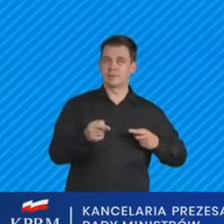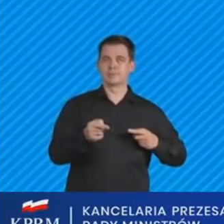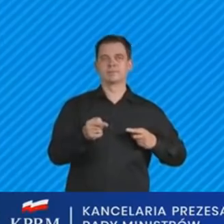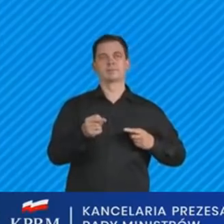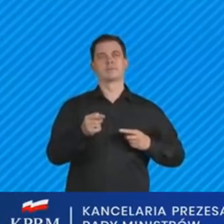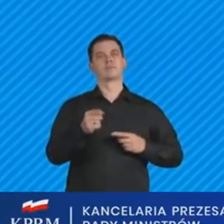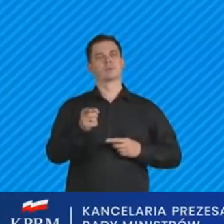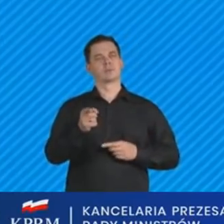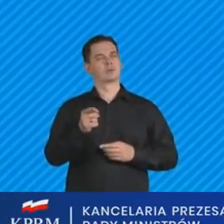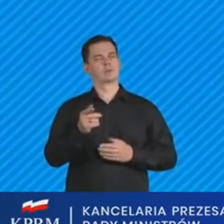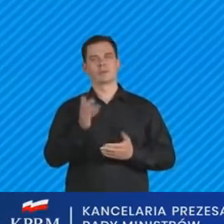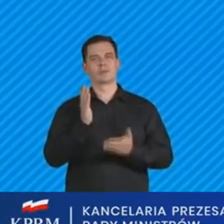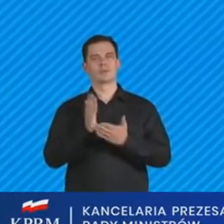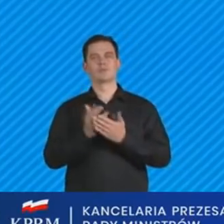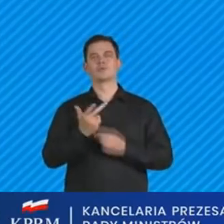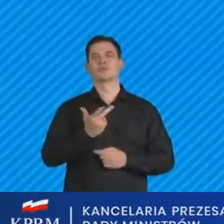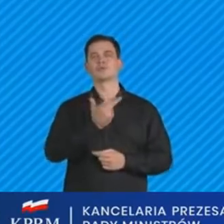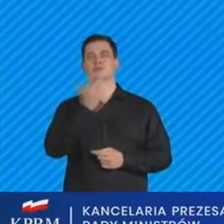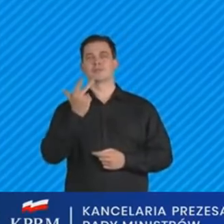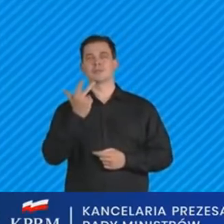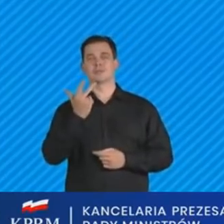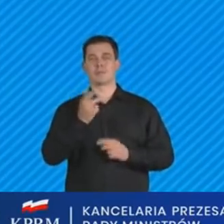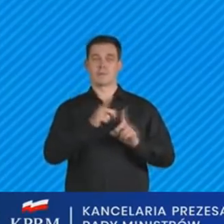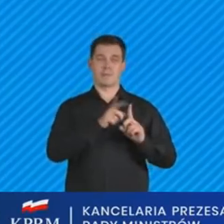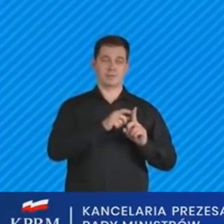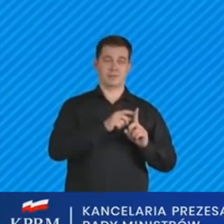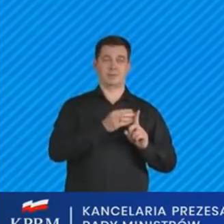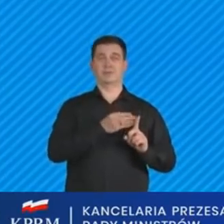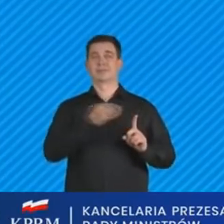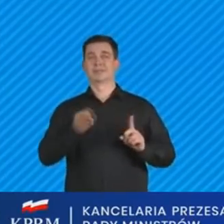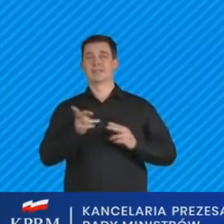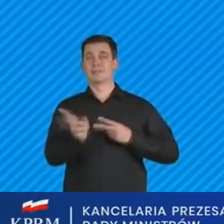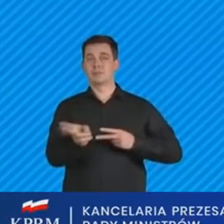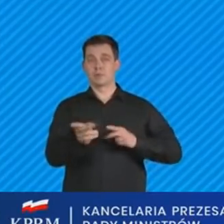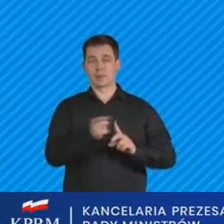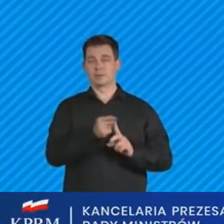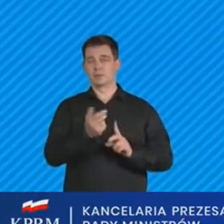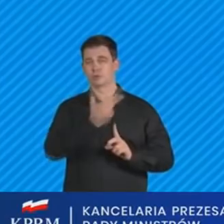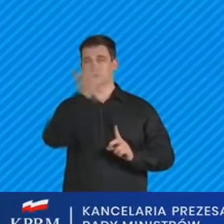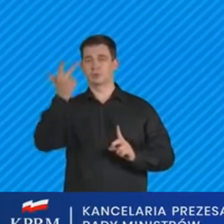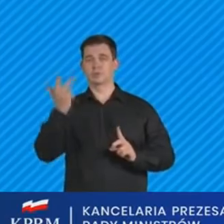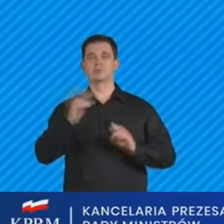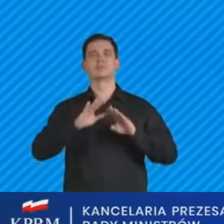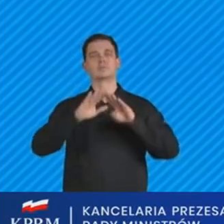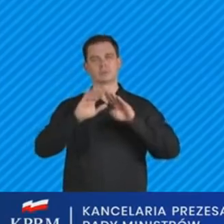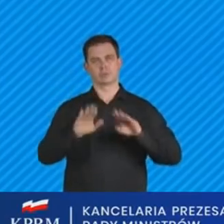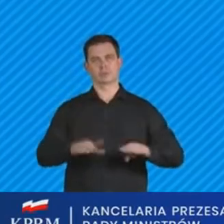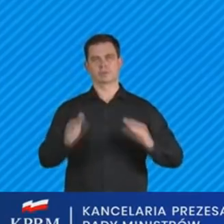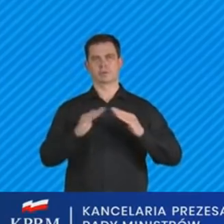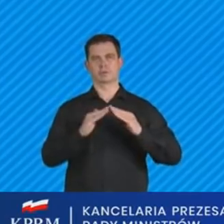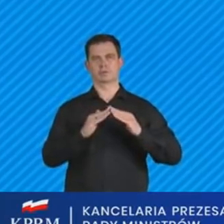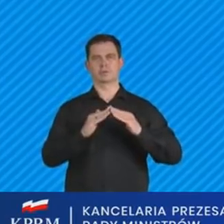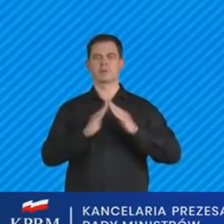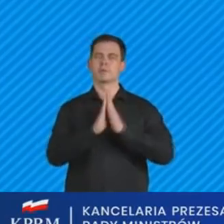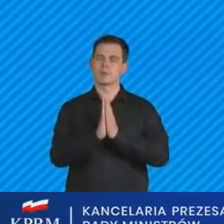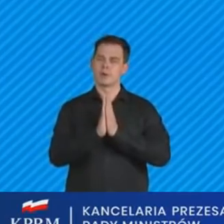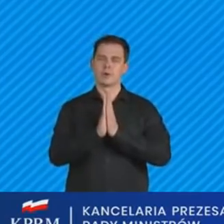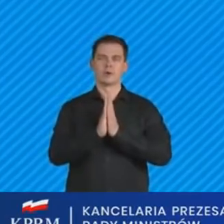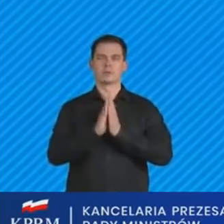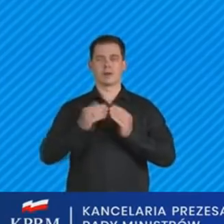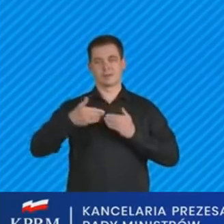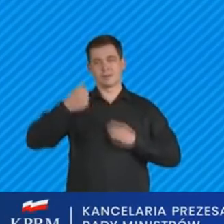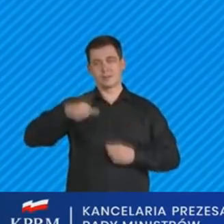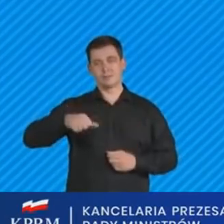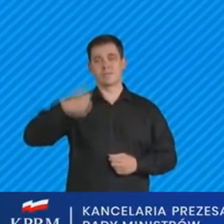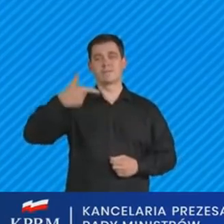pierwsze trzy dni koniec października i pierwsze dwa dni listopada zostajemy w domach obniżamy w kolejnych